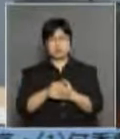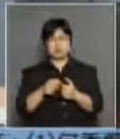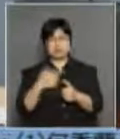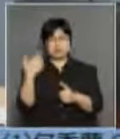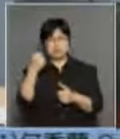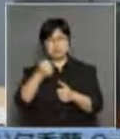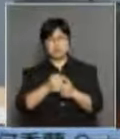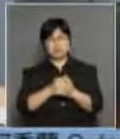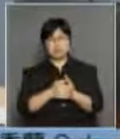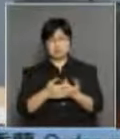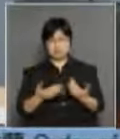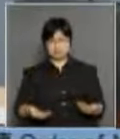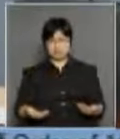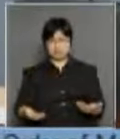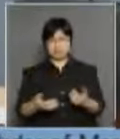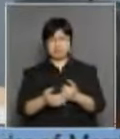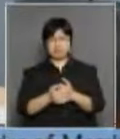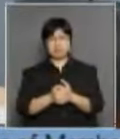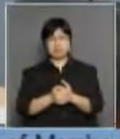今時今日